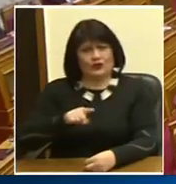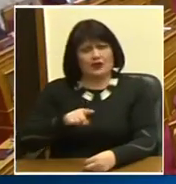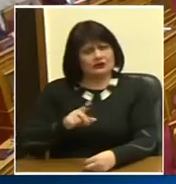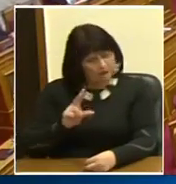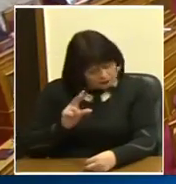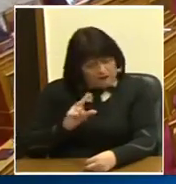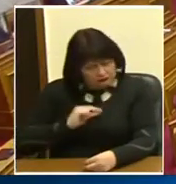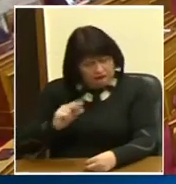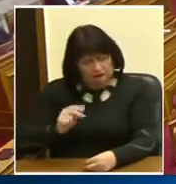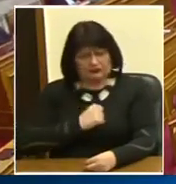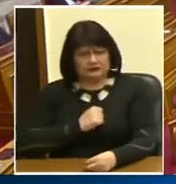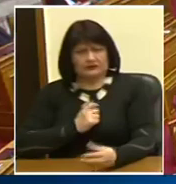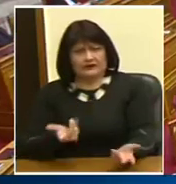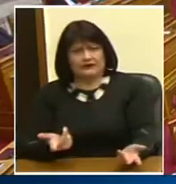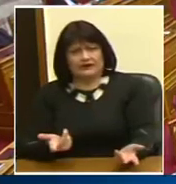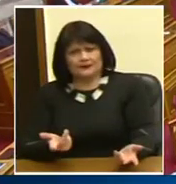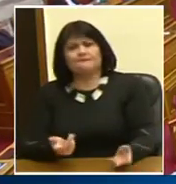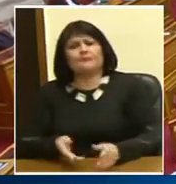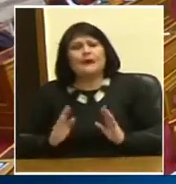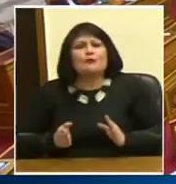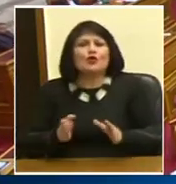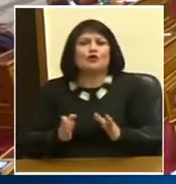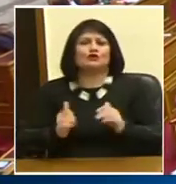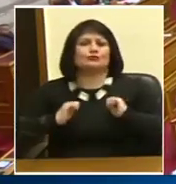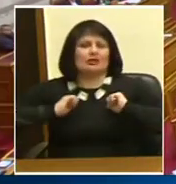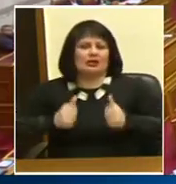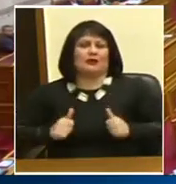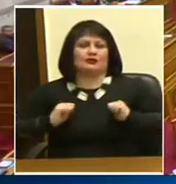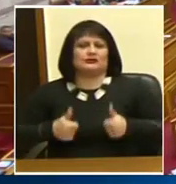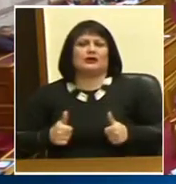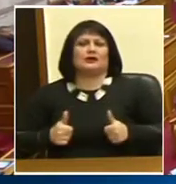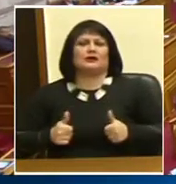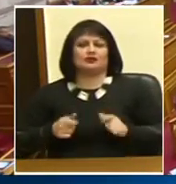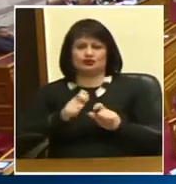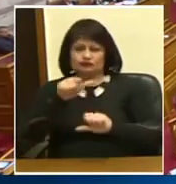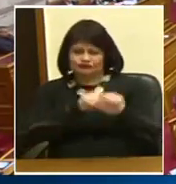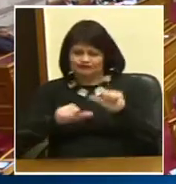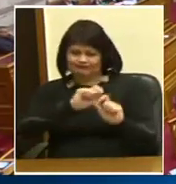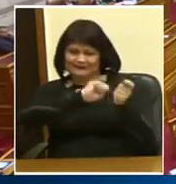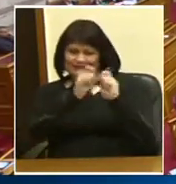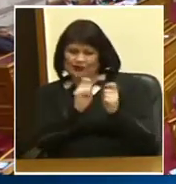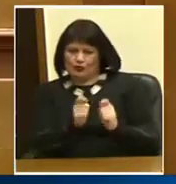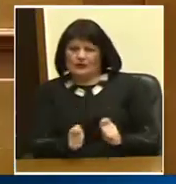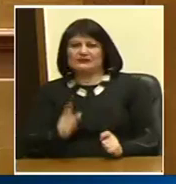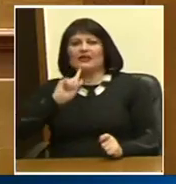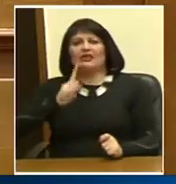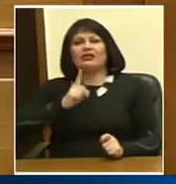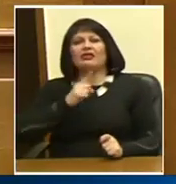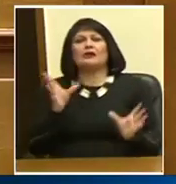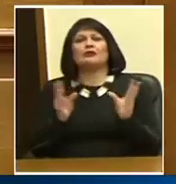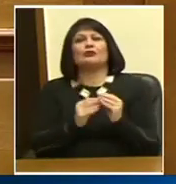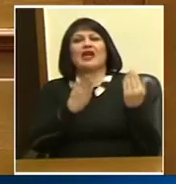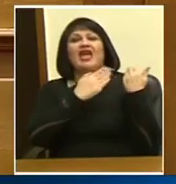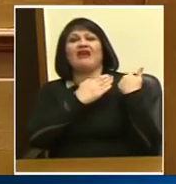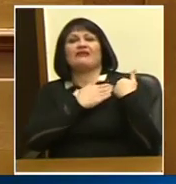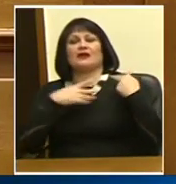σήμερα, να προχωρήσουμε με θάρρος στην τροποποίηση των διατάξεων που αφορούν την ευθύνη των